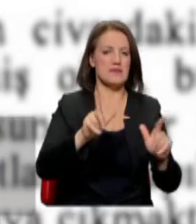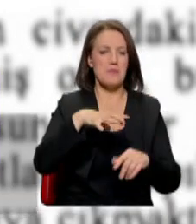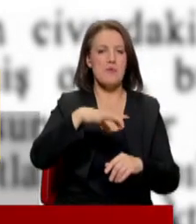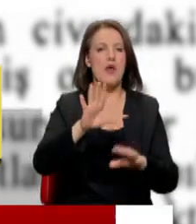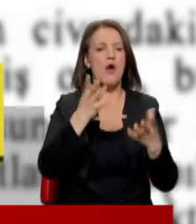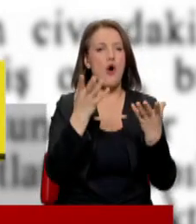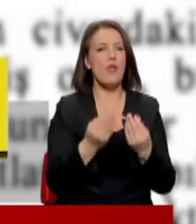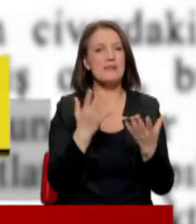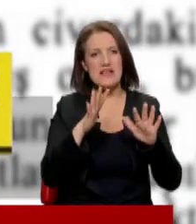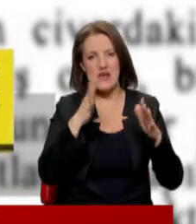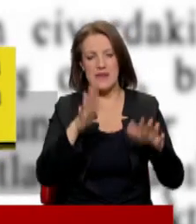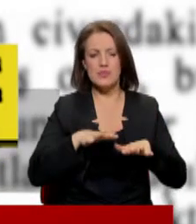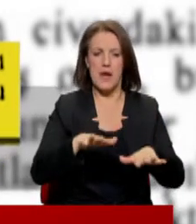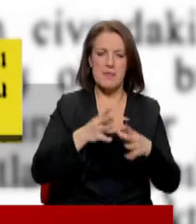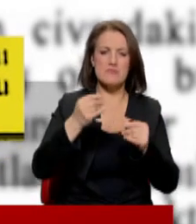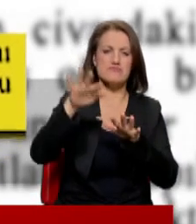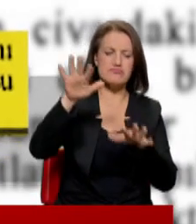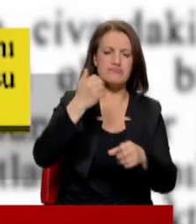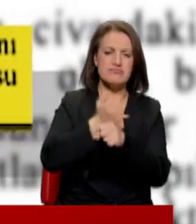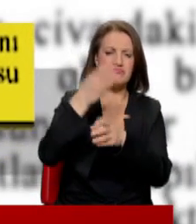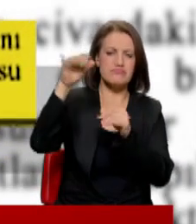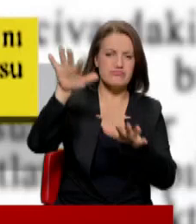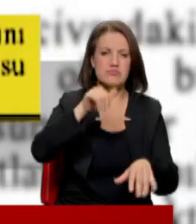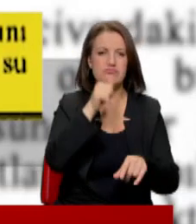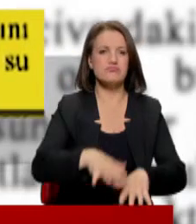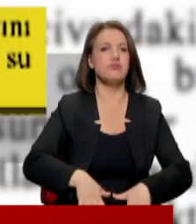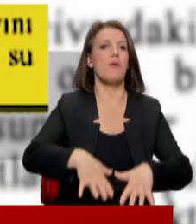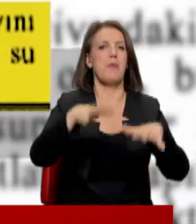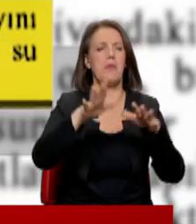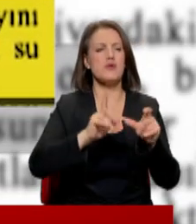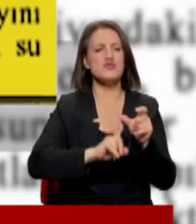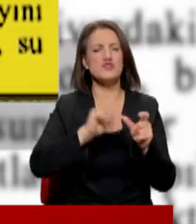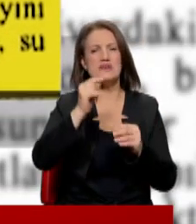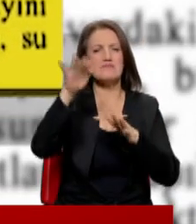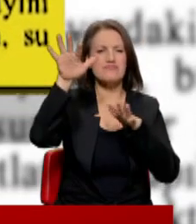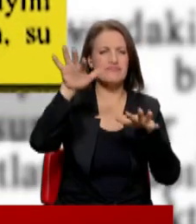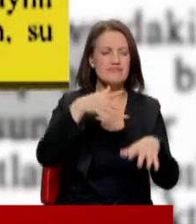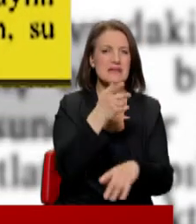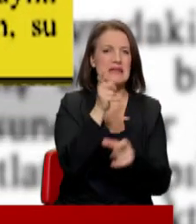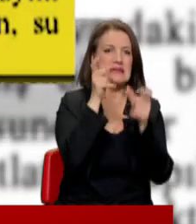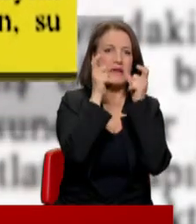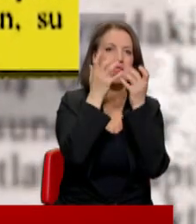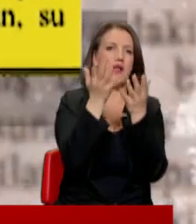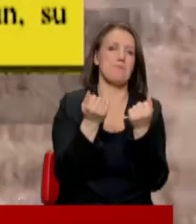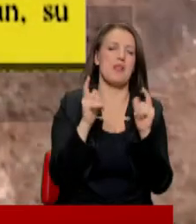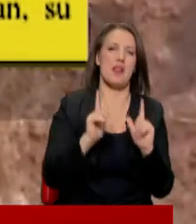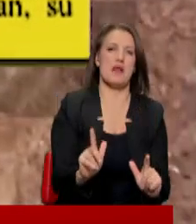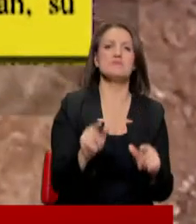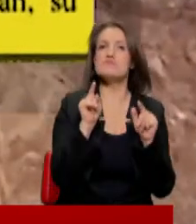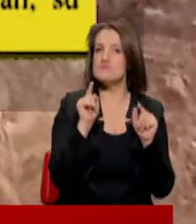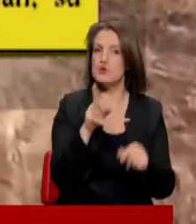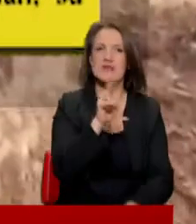Bölgede meydana gelebilecek deprem, kaya düşmesi, heyelan, su baskını, çığ gibi afetler göz önünde bulundurulmalıdır. Bu